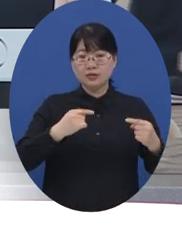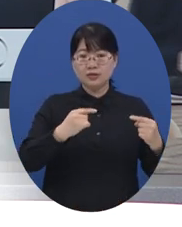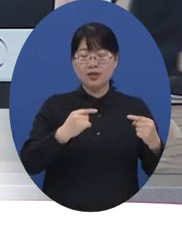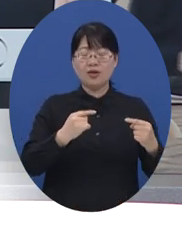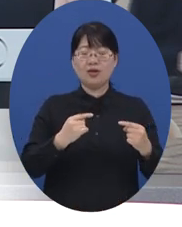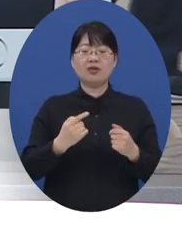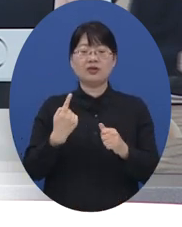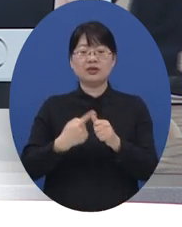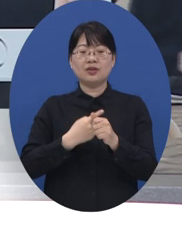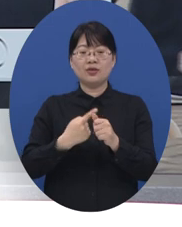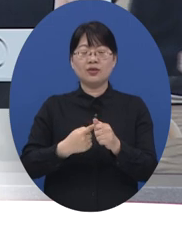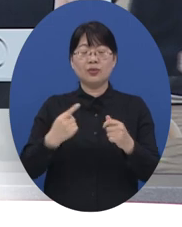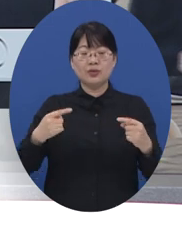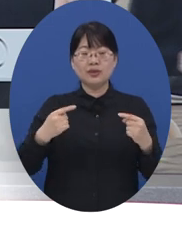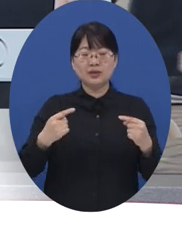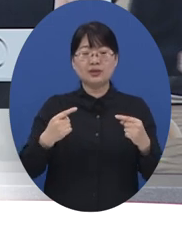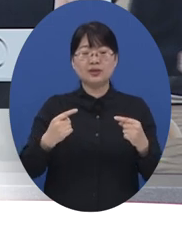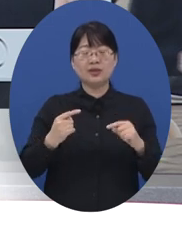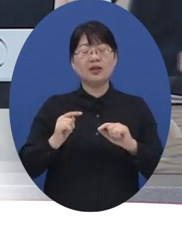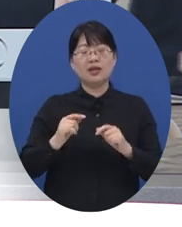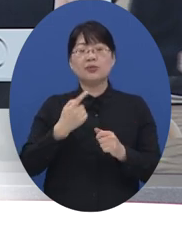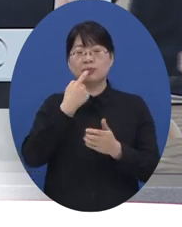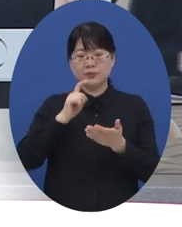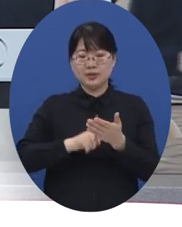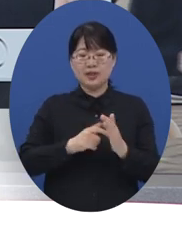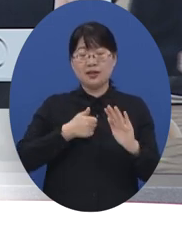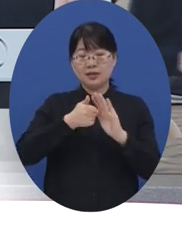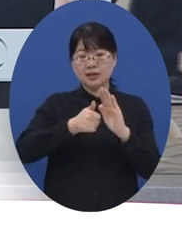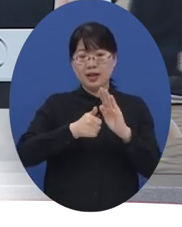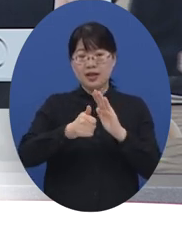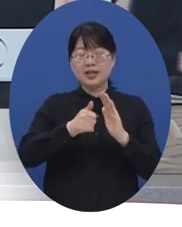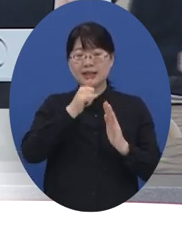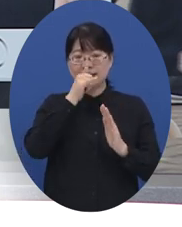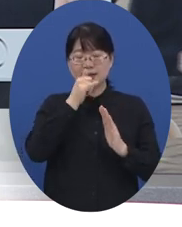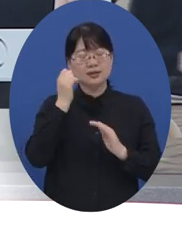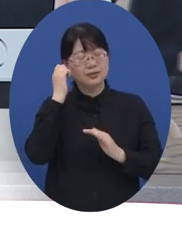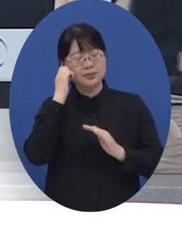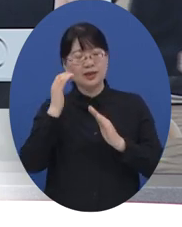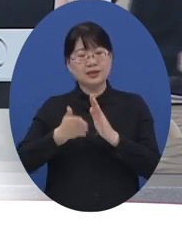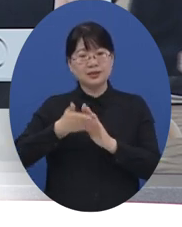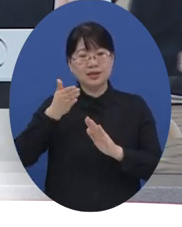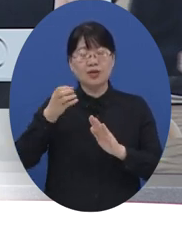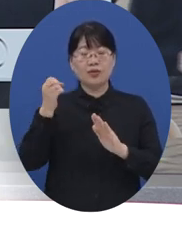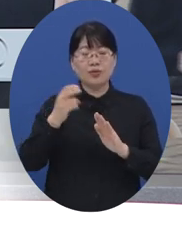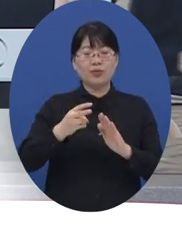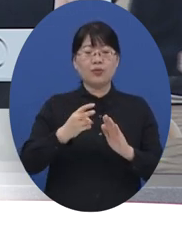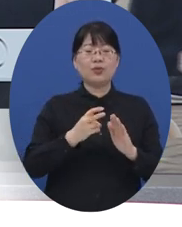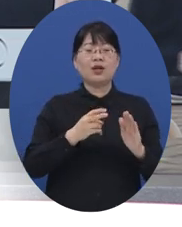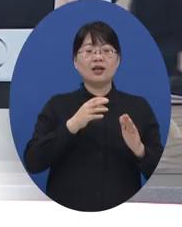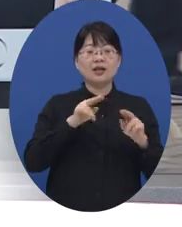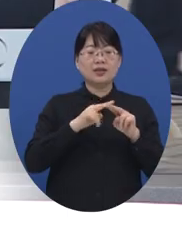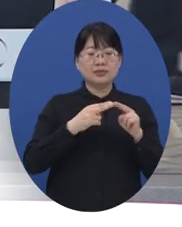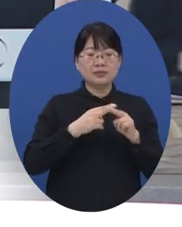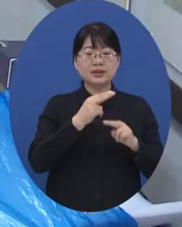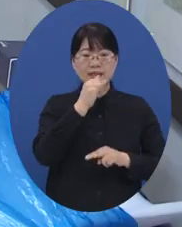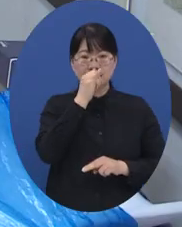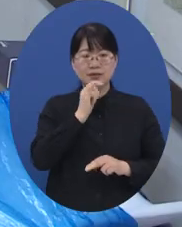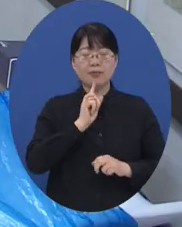있는 숙박시설과 음식점 등을 쉽게 찾을 수 있다는데요. 자세한 내용 한선지 기자가 전해드립니다.